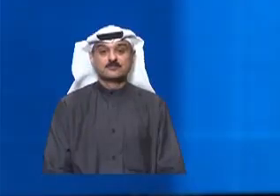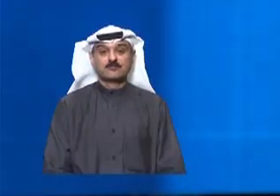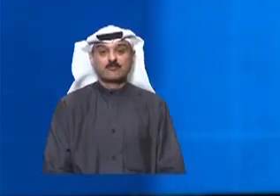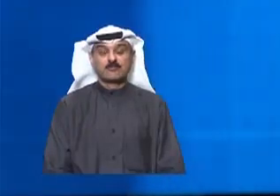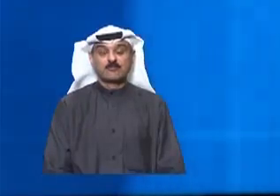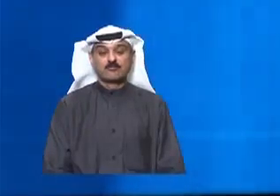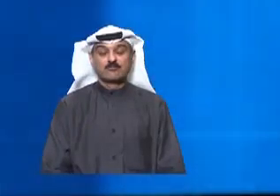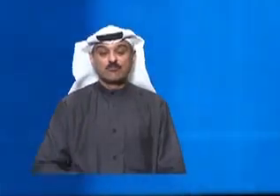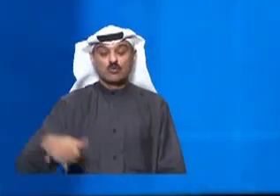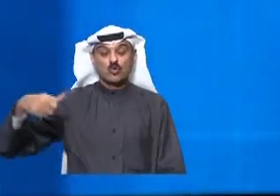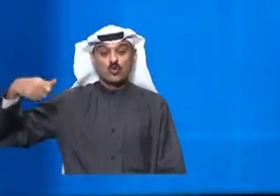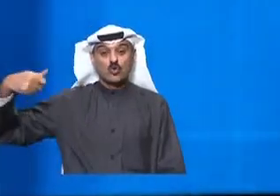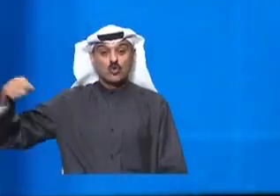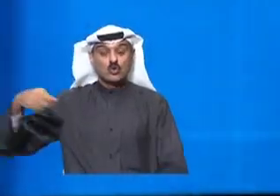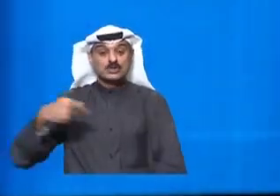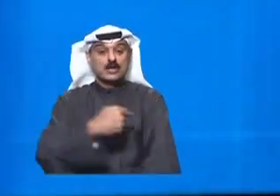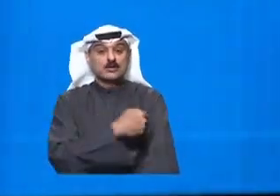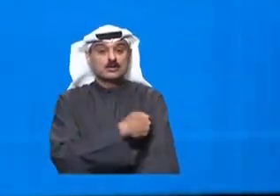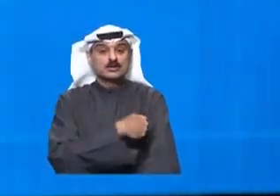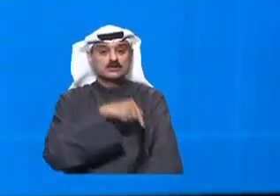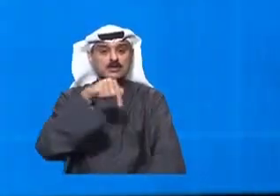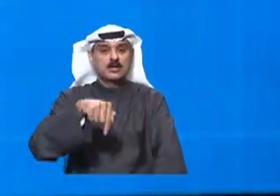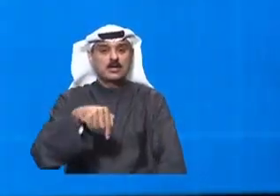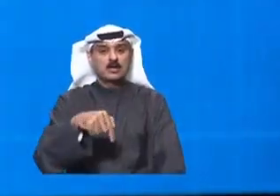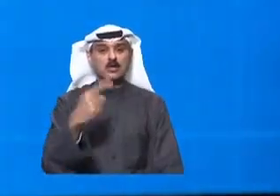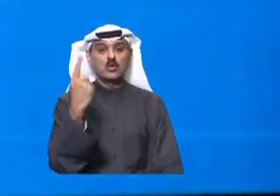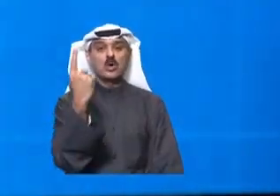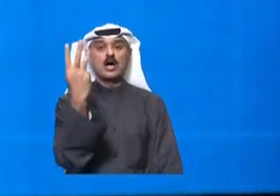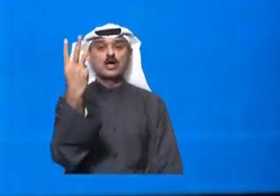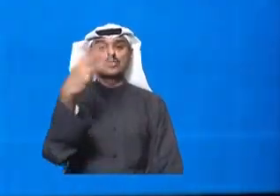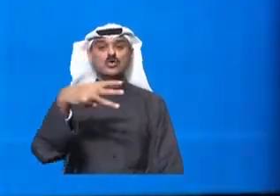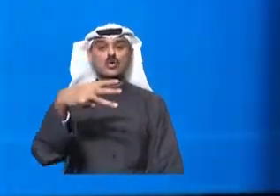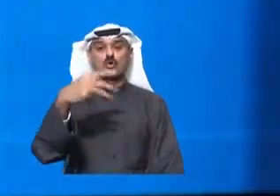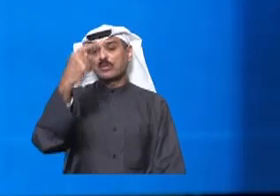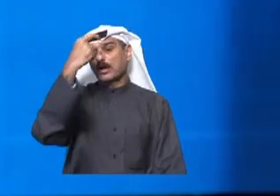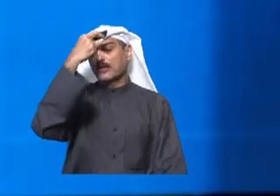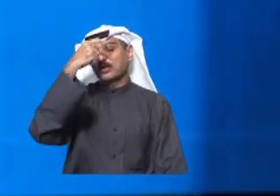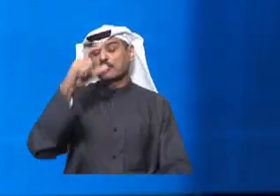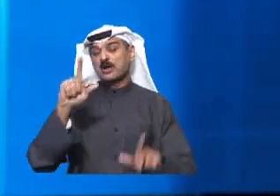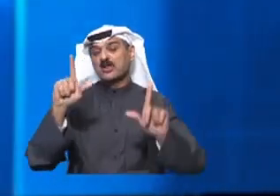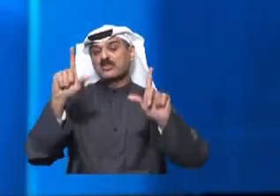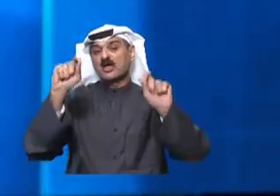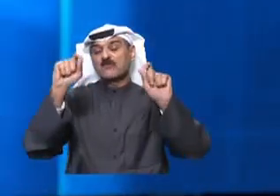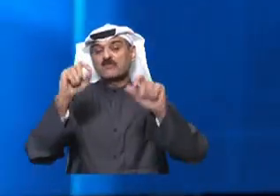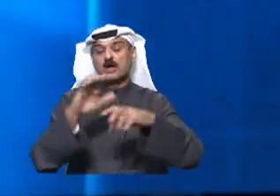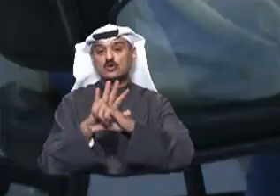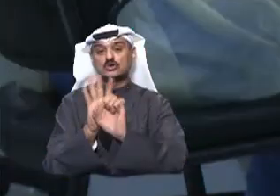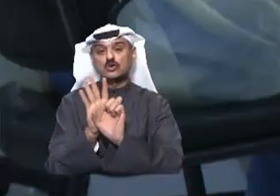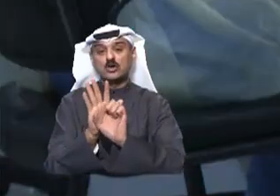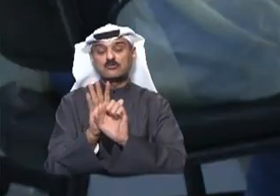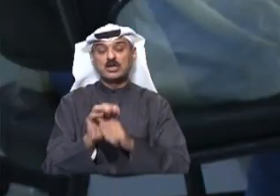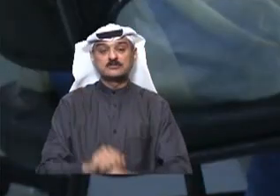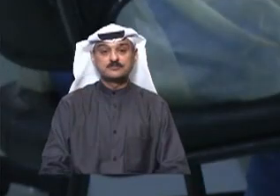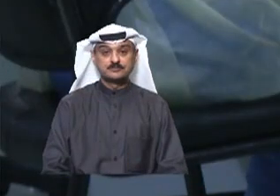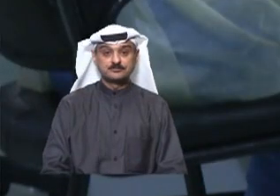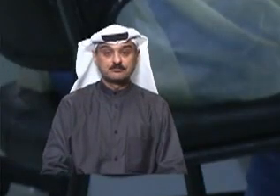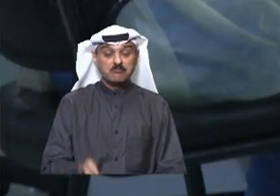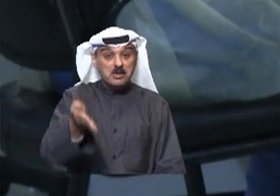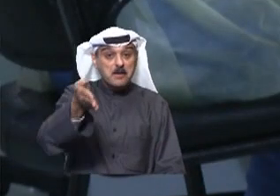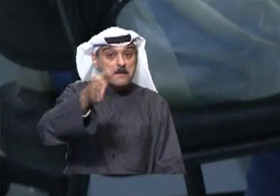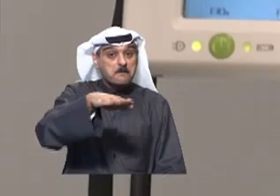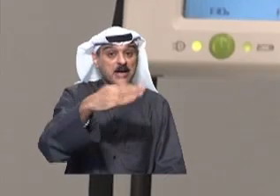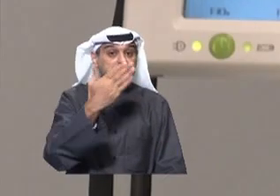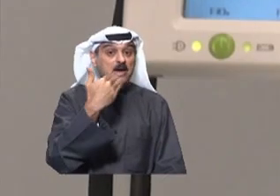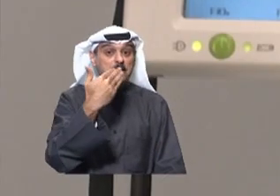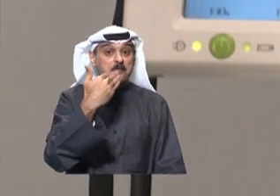أعلنت وزارة الصحة تسجيل 31 إصابة جديدة بمرض كوفيد-19، في المقابل لم يتم تسجيل أي حالة